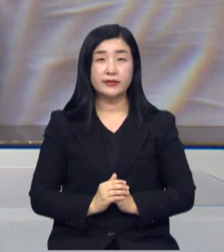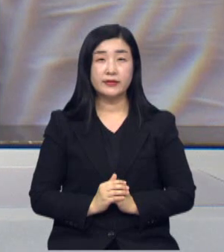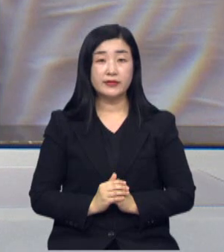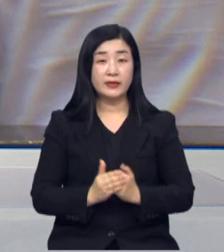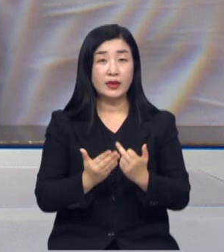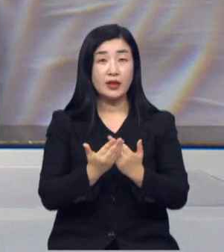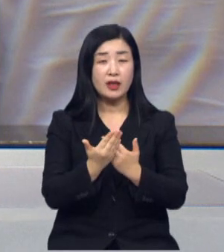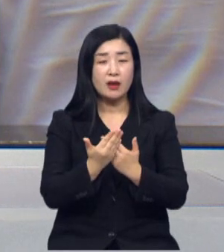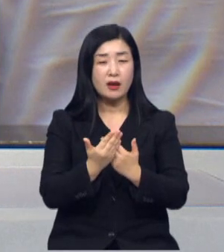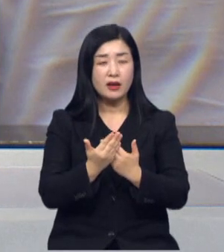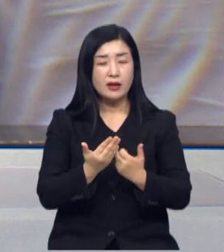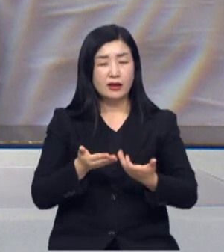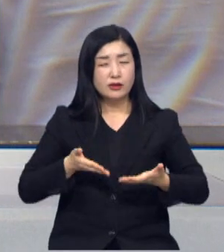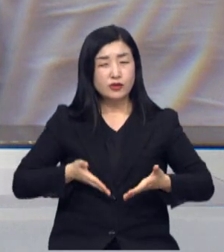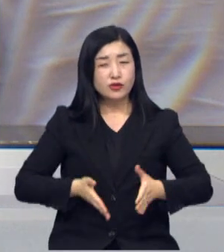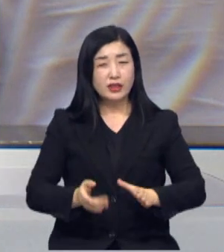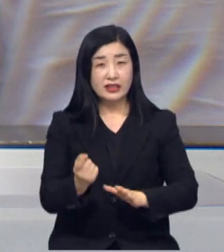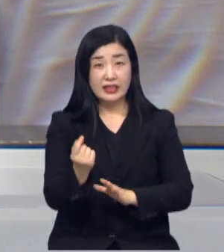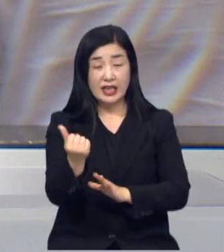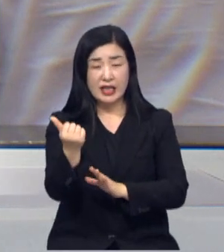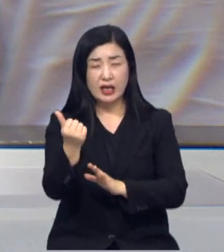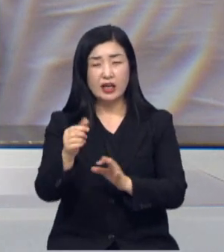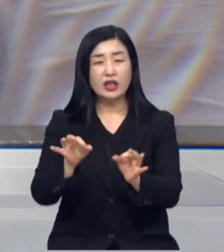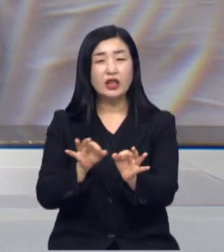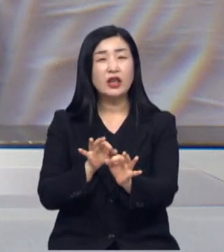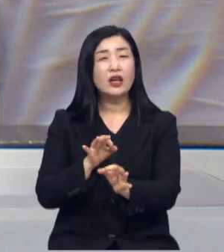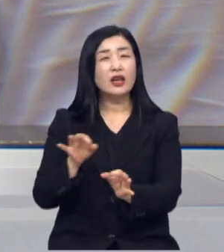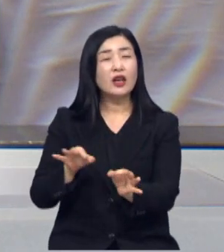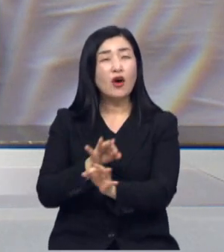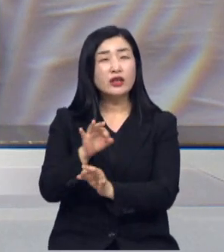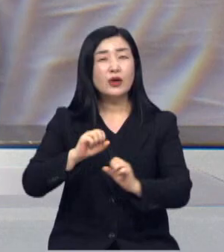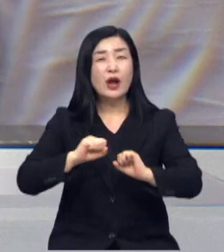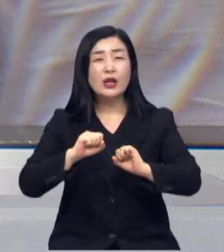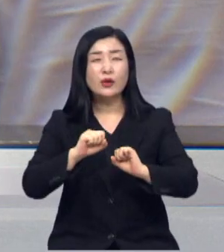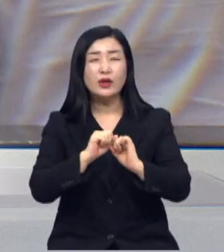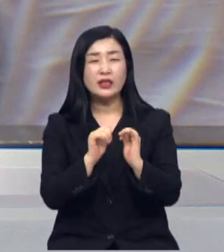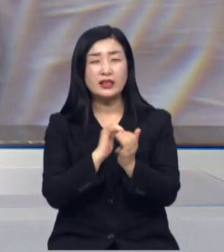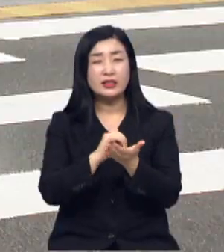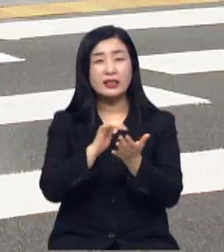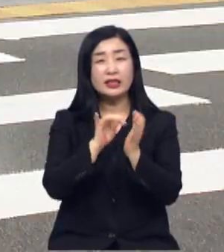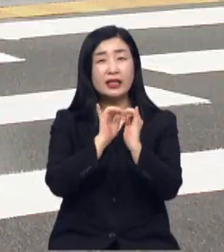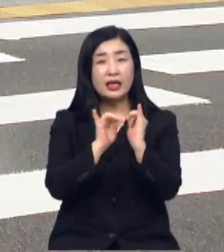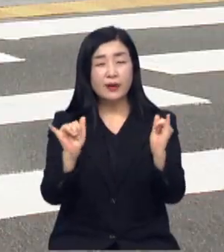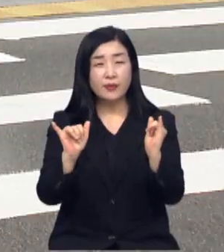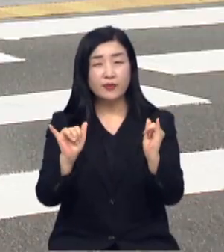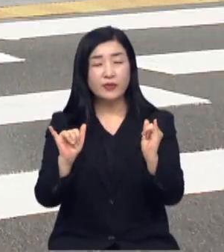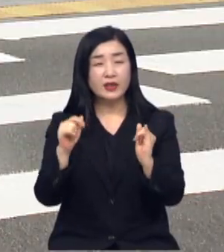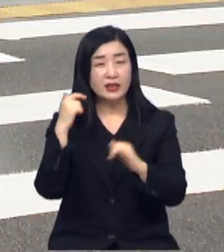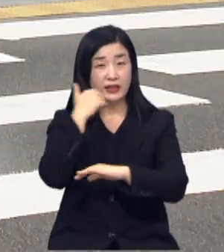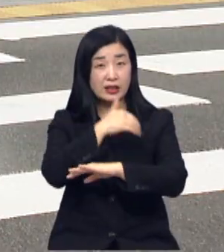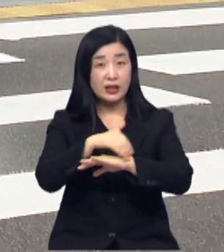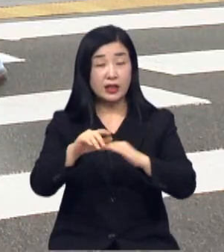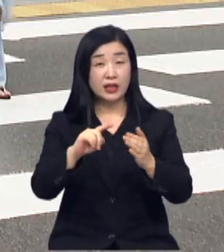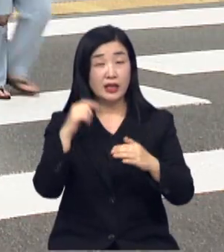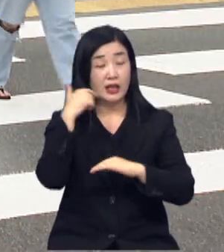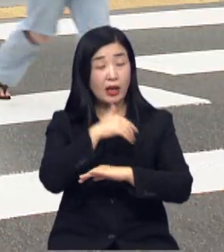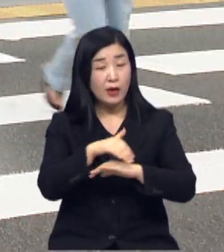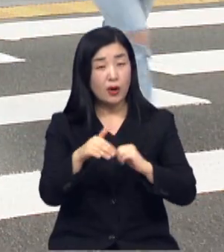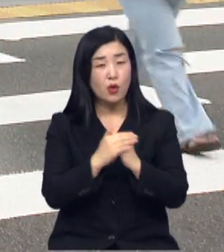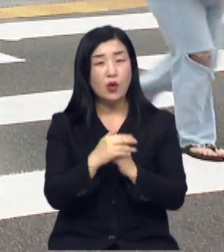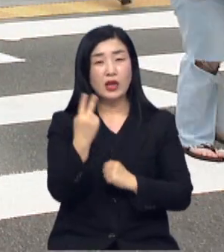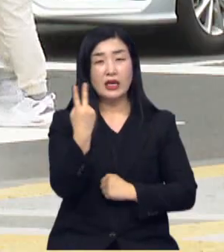제주도는 저출산에 대응하고 경제활동 인구를 확충하기 위한 올해 인구 정책 시행 계획을 세우고